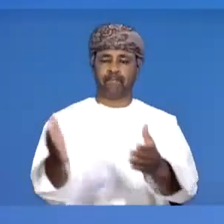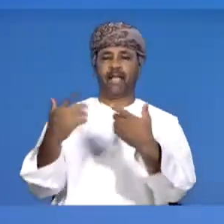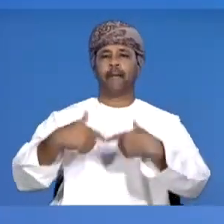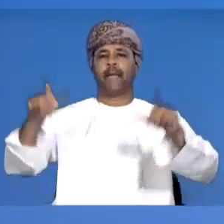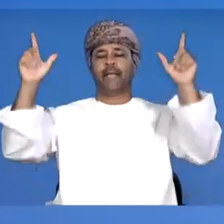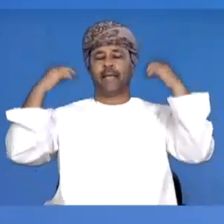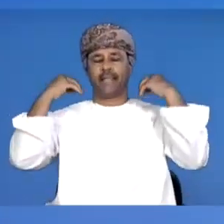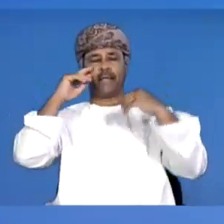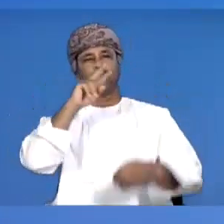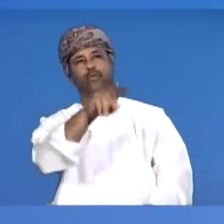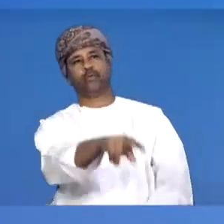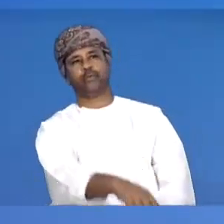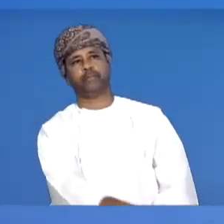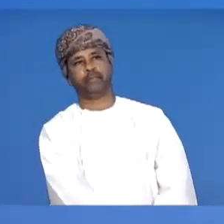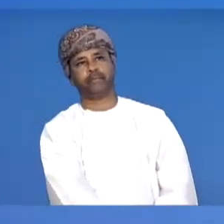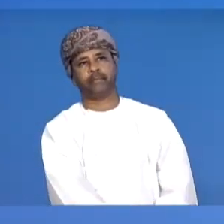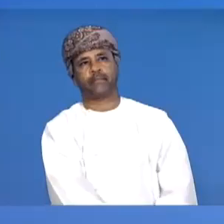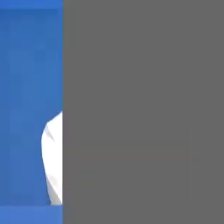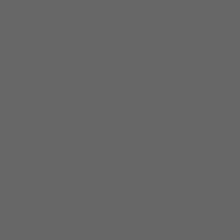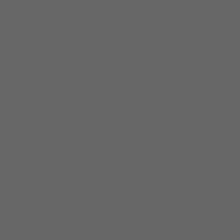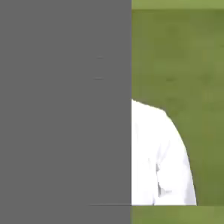وفي أخبار الرياضة تتابعون.